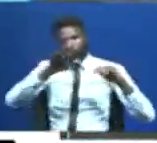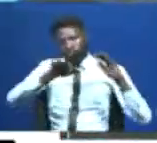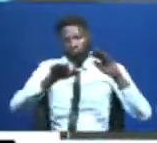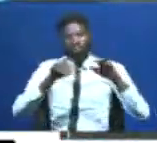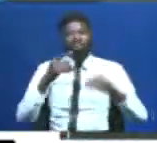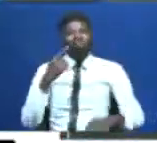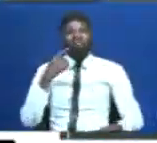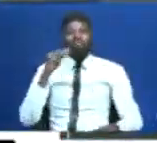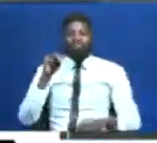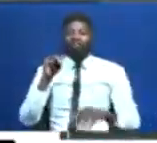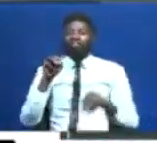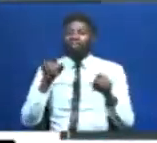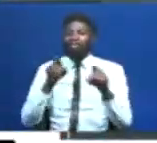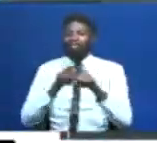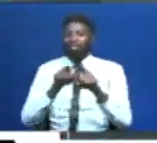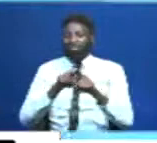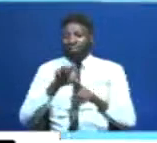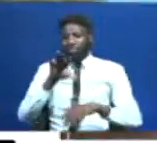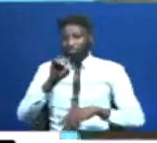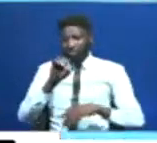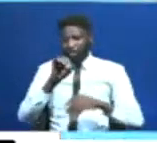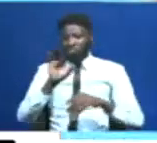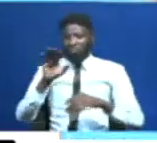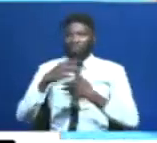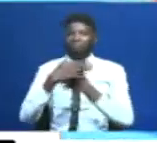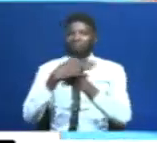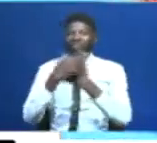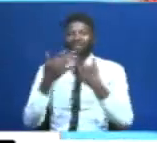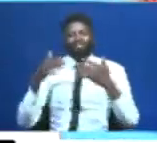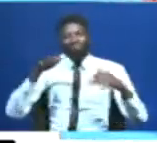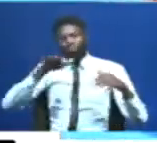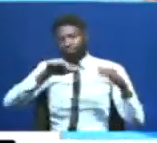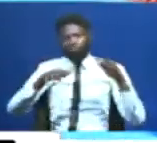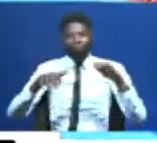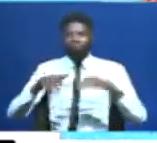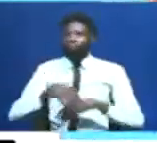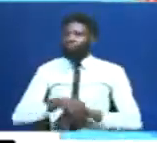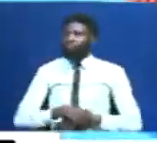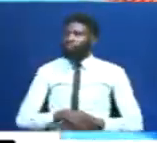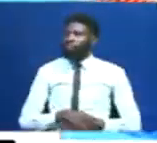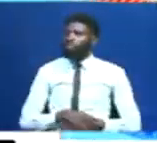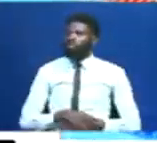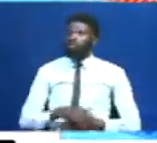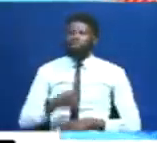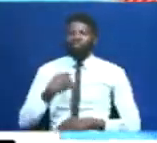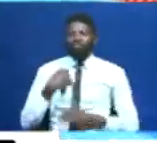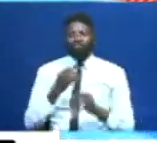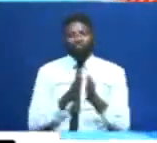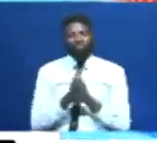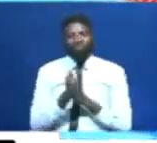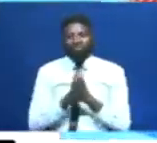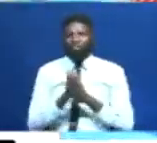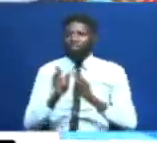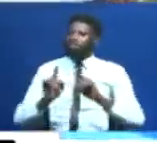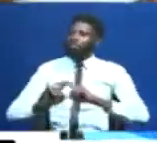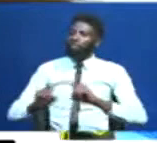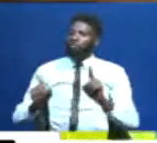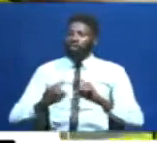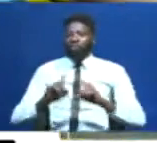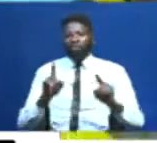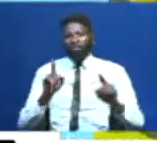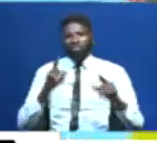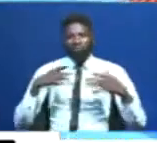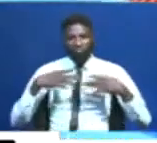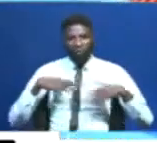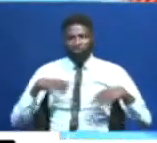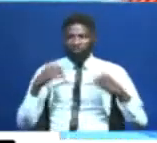breaststroke na mita 50 butterfly mtawalia. I'm really looking forward to seeing different people because it won't only be people from